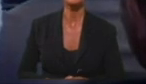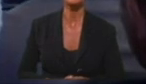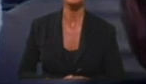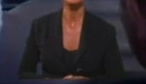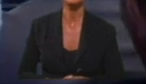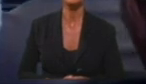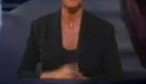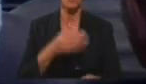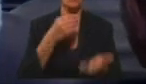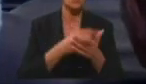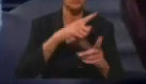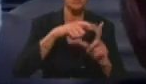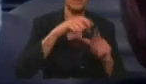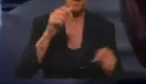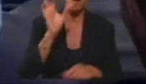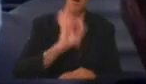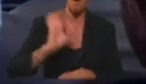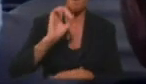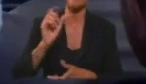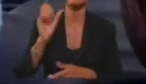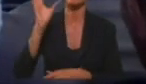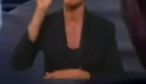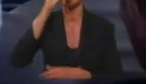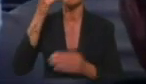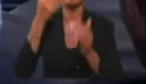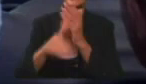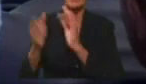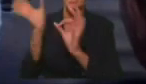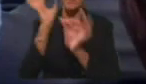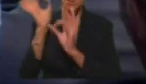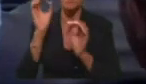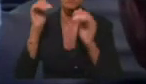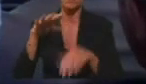gdzieś przy jakiejś okazji, ale gdzieś zgubił informację o tym, że może to robić.